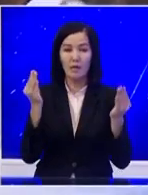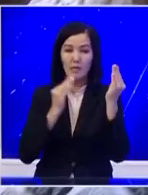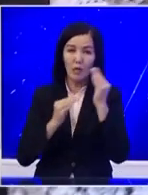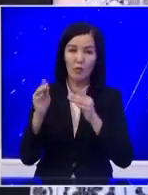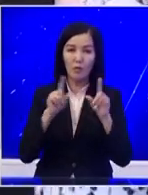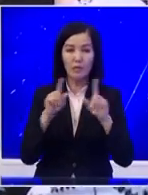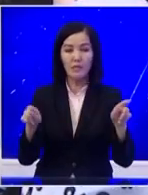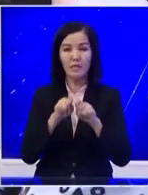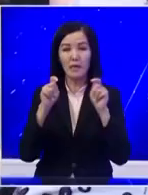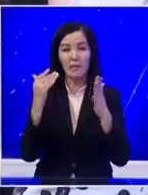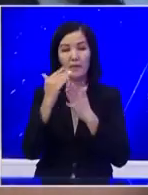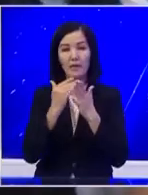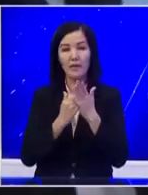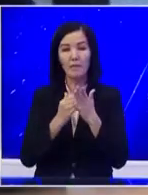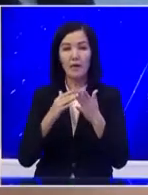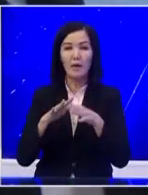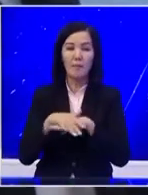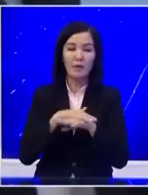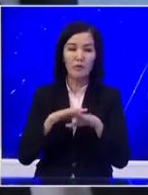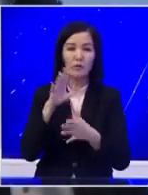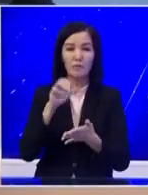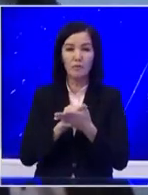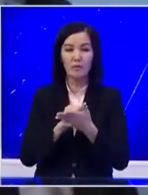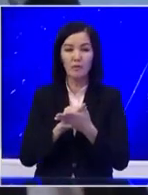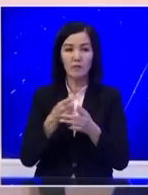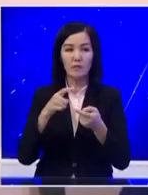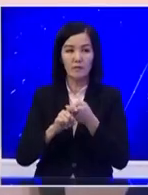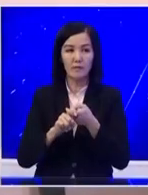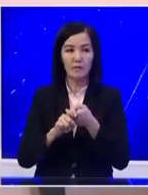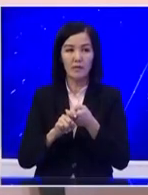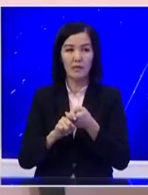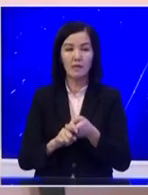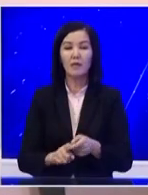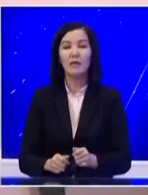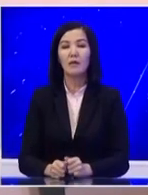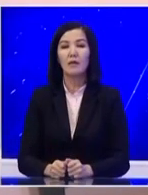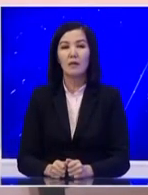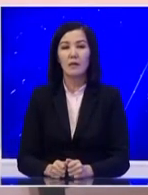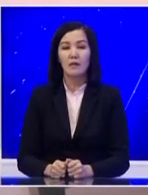красоты, а программа развития продуктивной занятости стала связующим звеном.